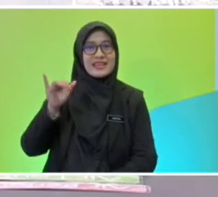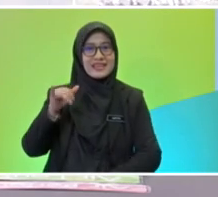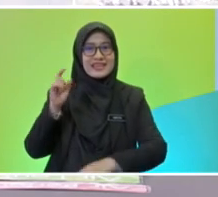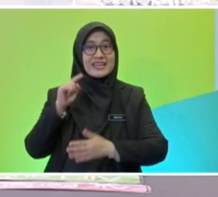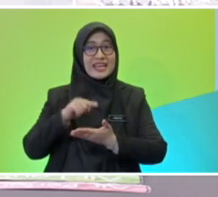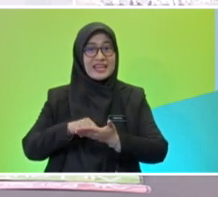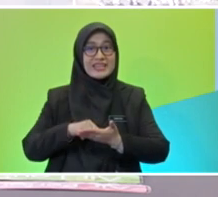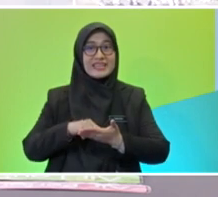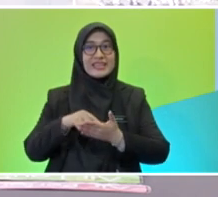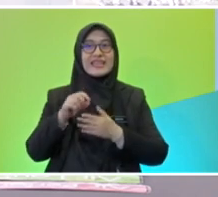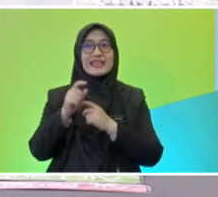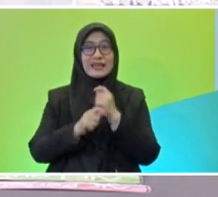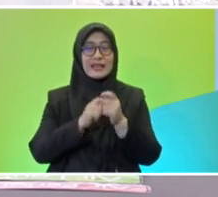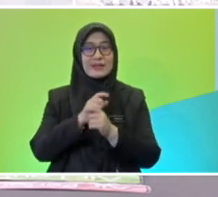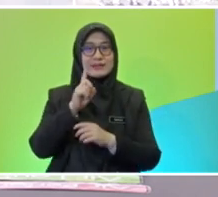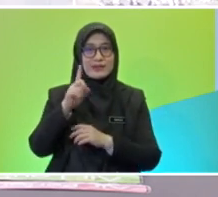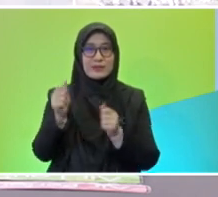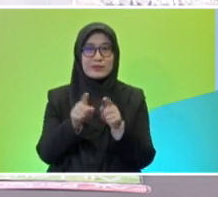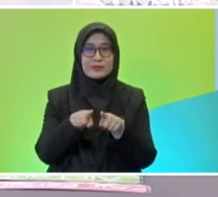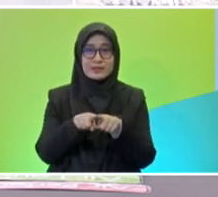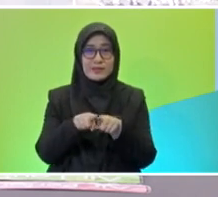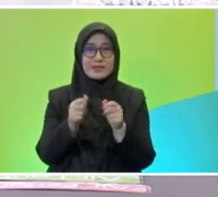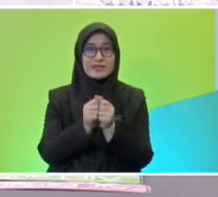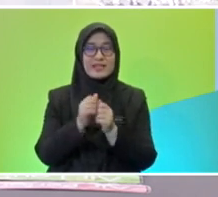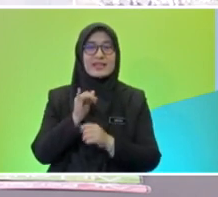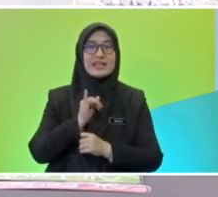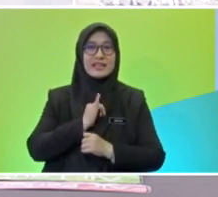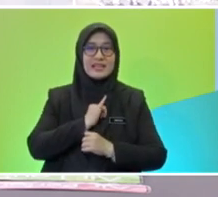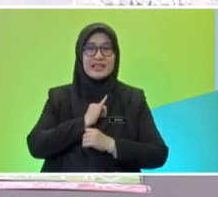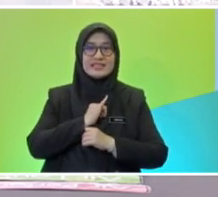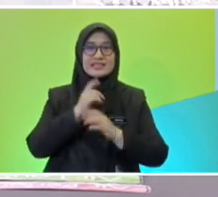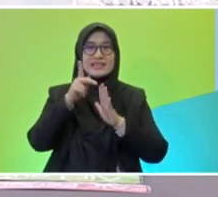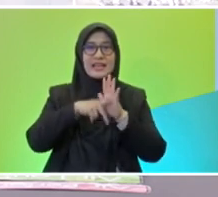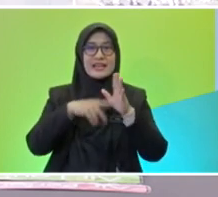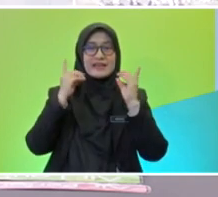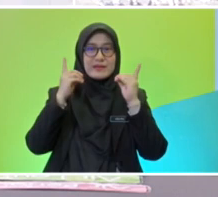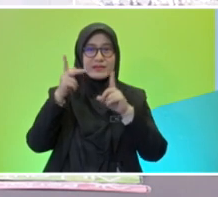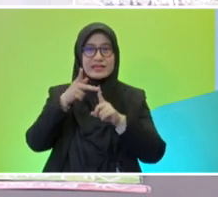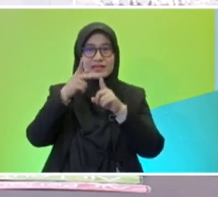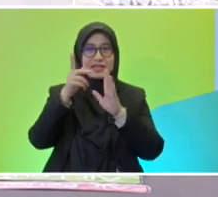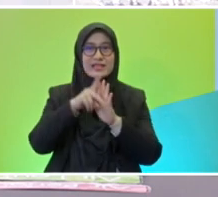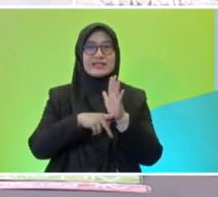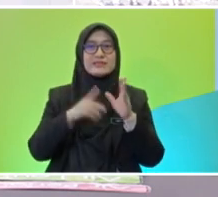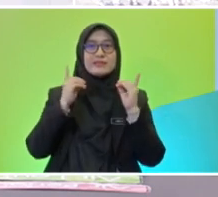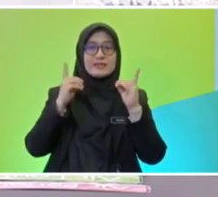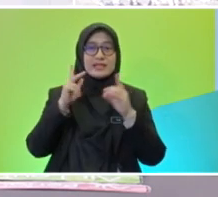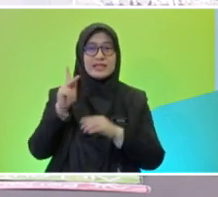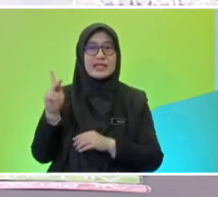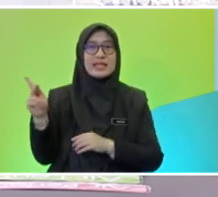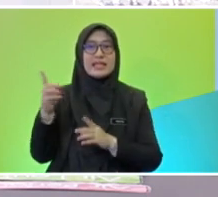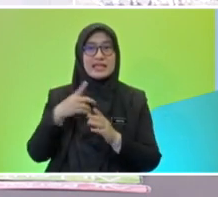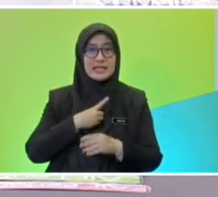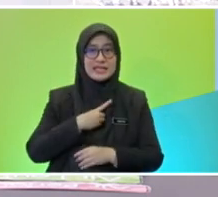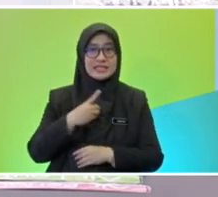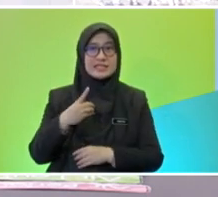tahap 1 bersama dengan saidin untuk matte pacaran pendidikan khas pendidikan Islam tahun 1 dan